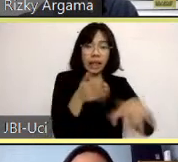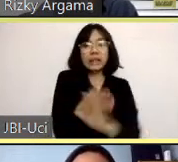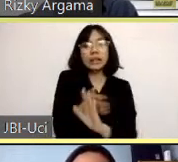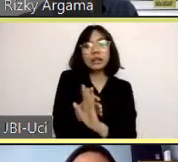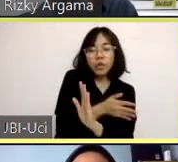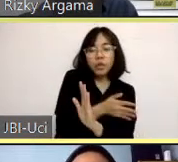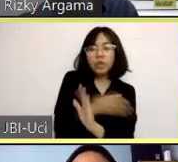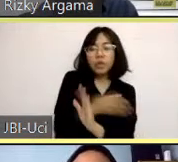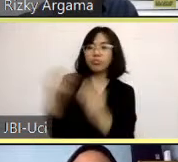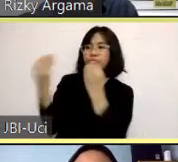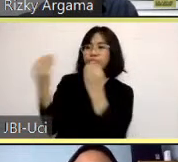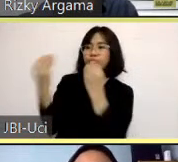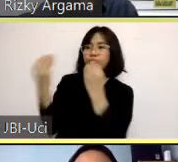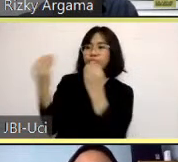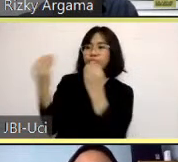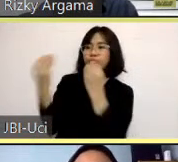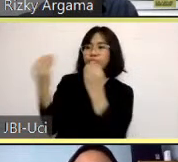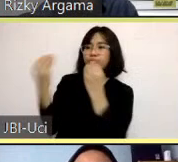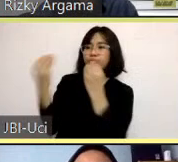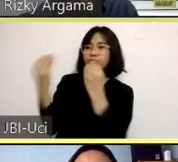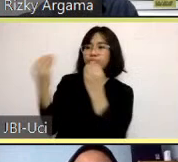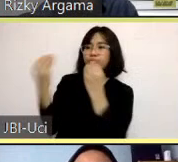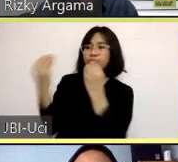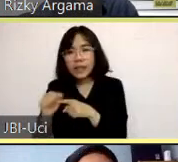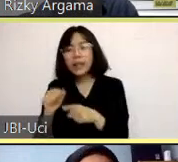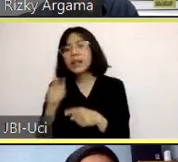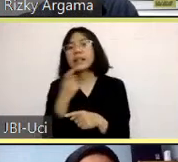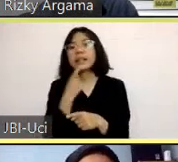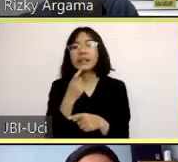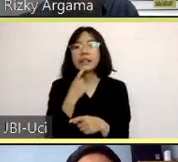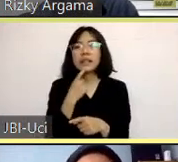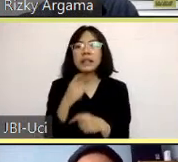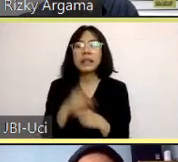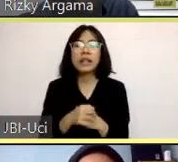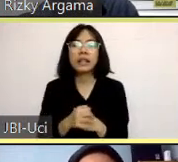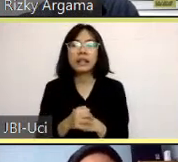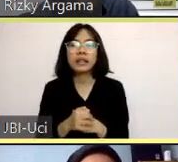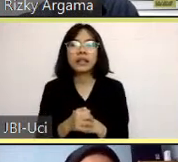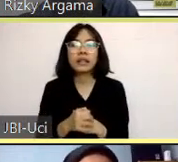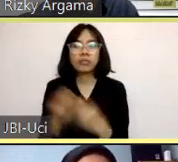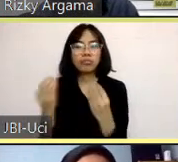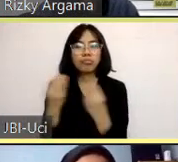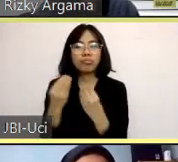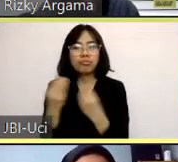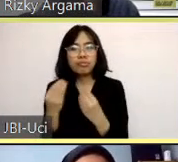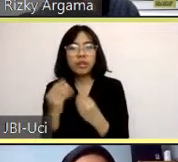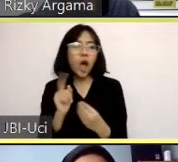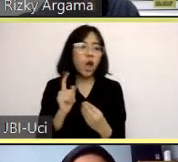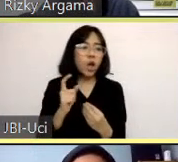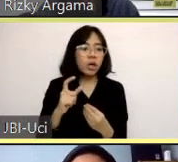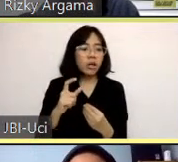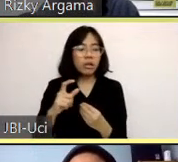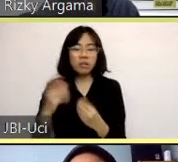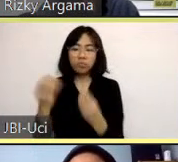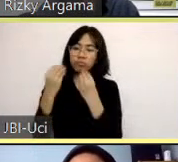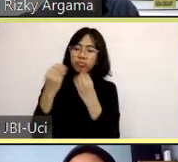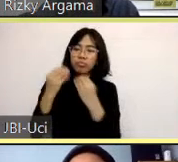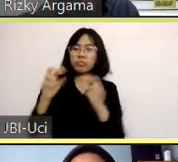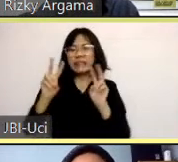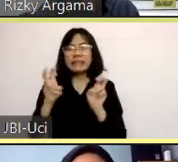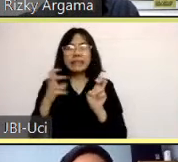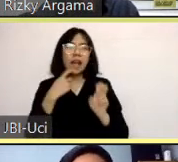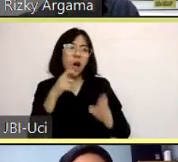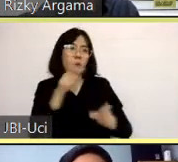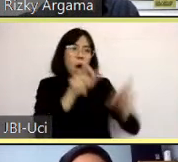untuk mulai dari pembekalan keilmuan dasar saat menolong demonstran lain